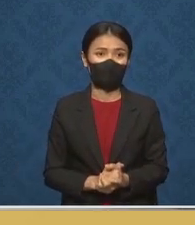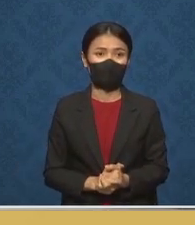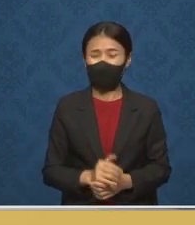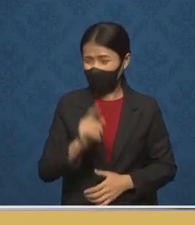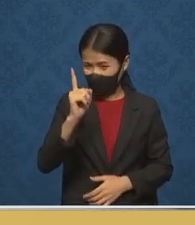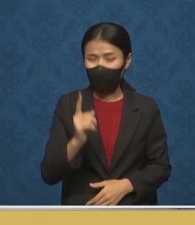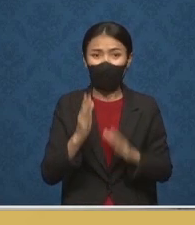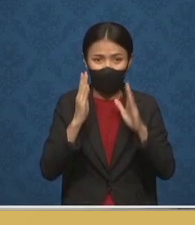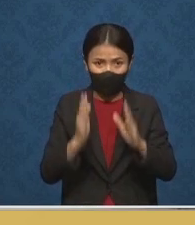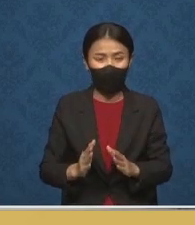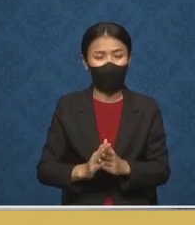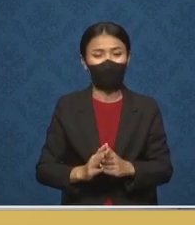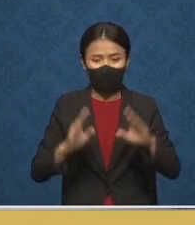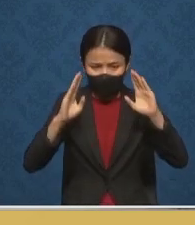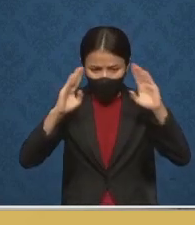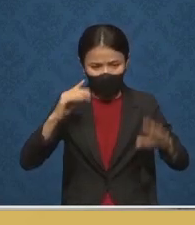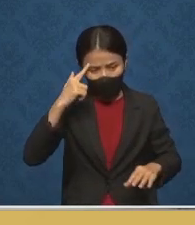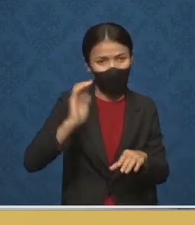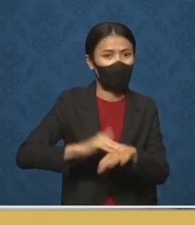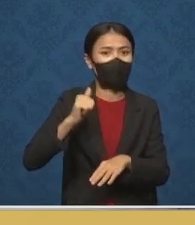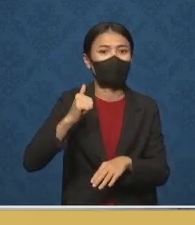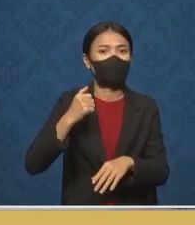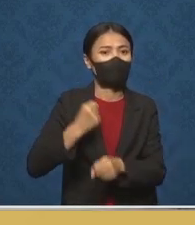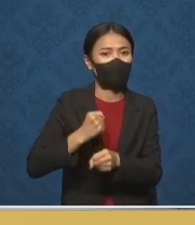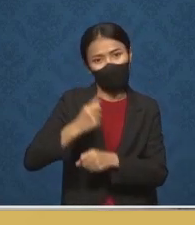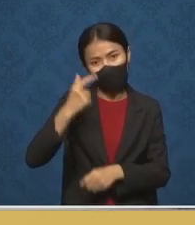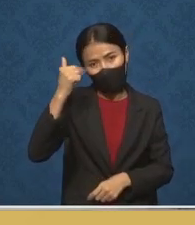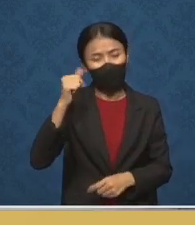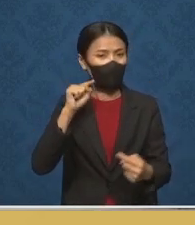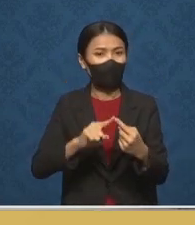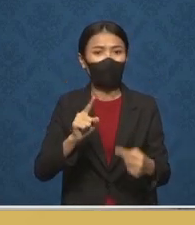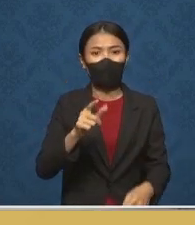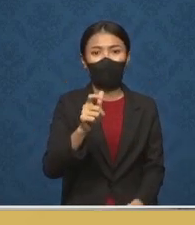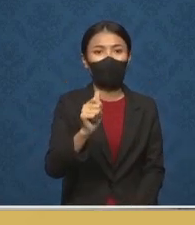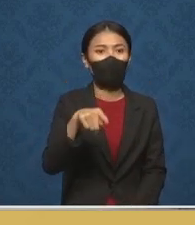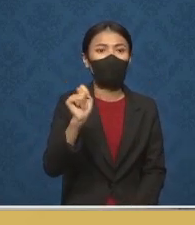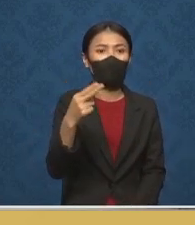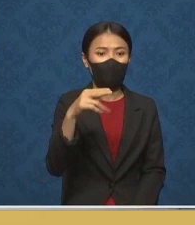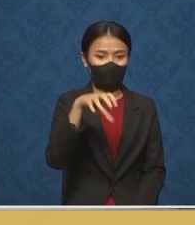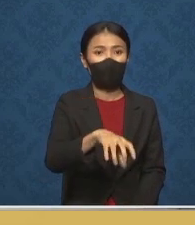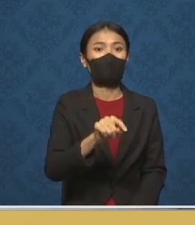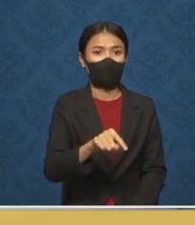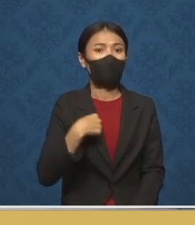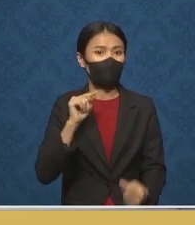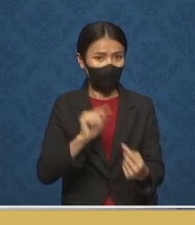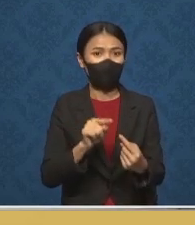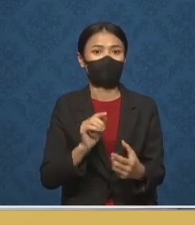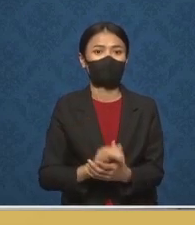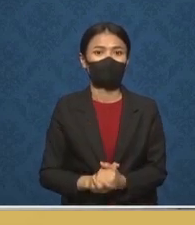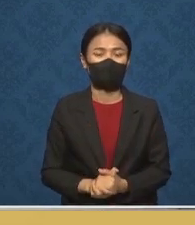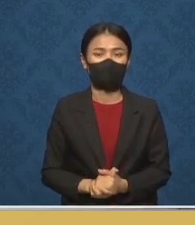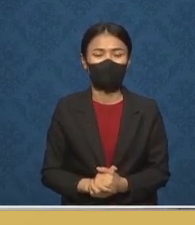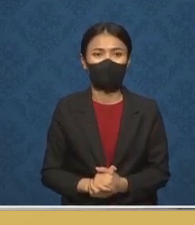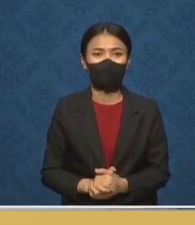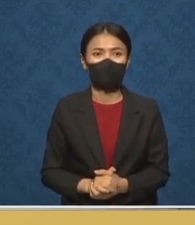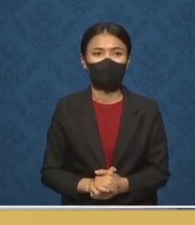านของคนที่รู้ดีคือท้องถิ่นผมคิดว่าท่านศาสตราจารย์โกวิทขอญาตเอ่ยนามนะฮะไม่เสียหายท่าน